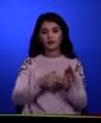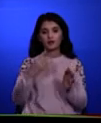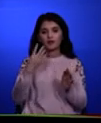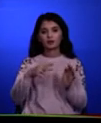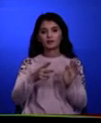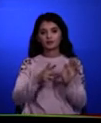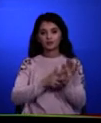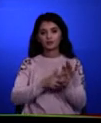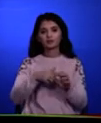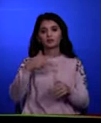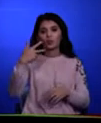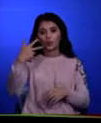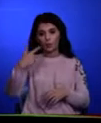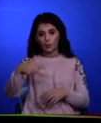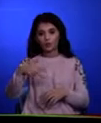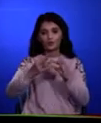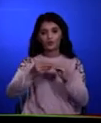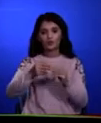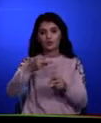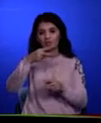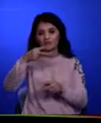bilan 30 ning yig'indisi